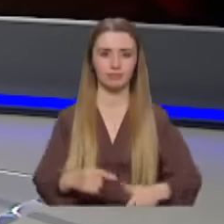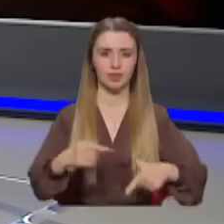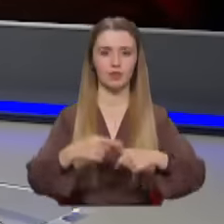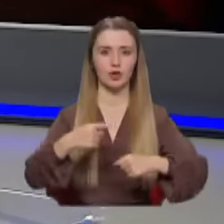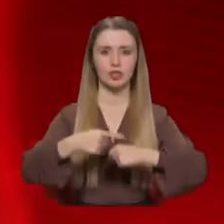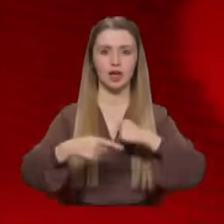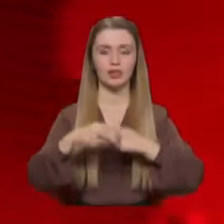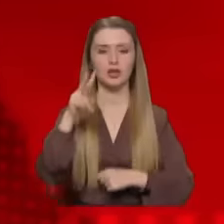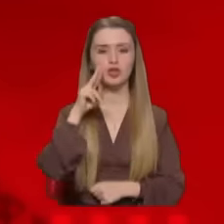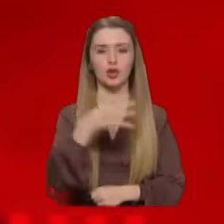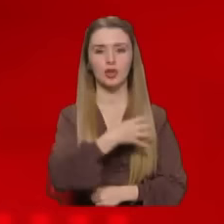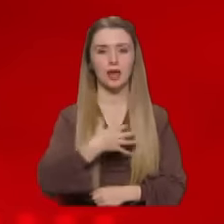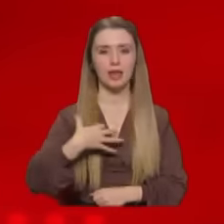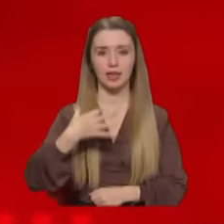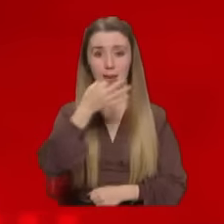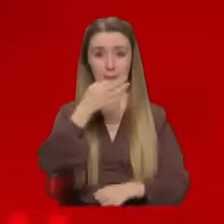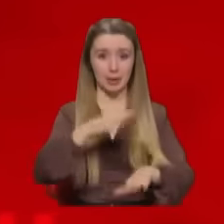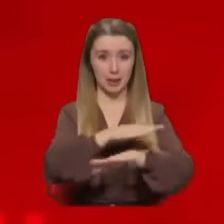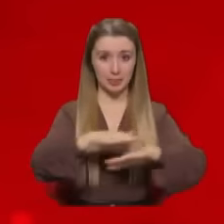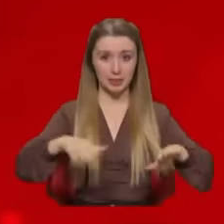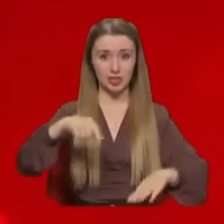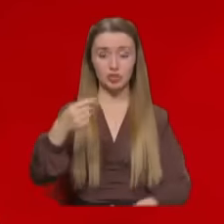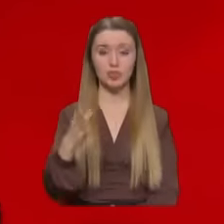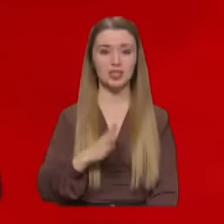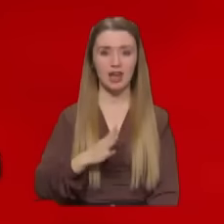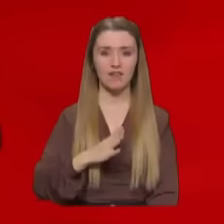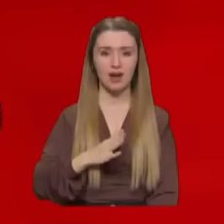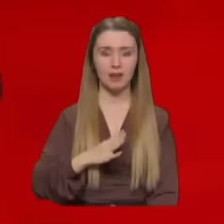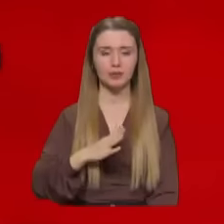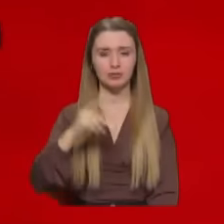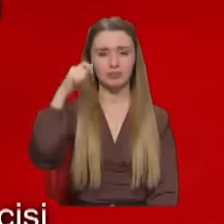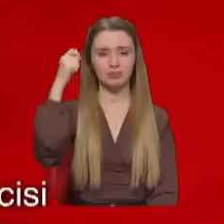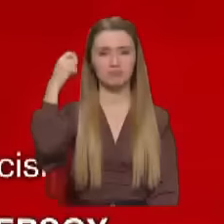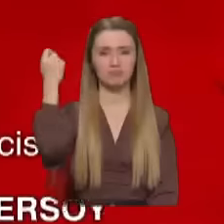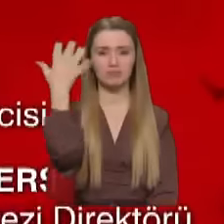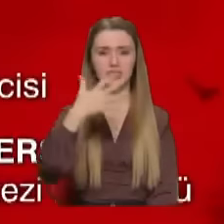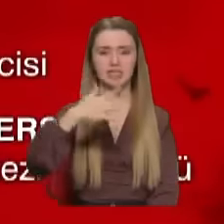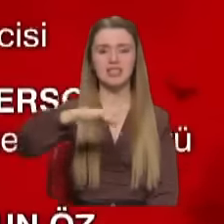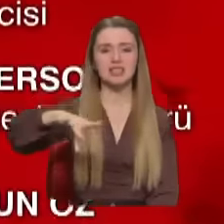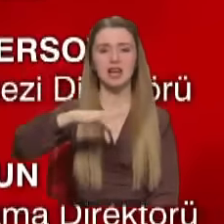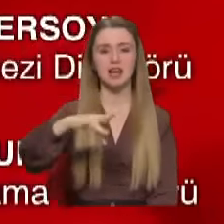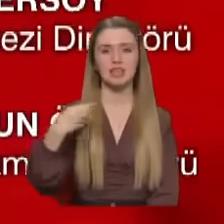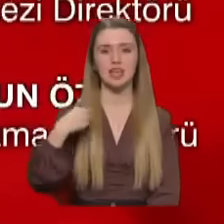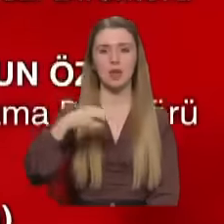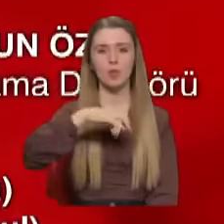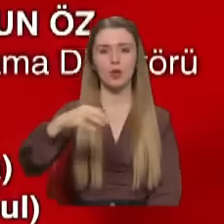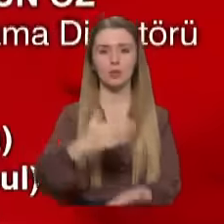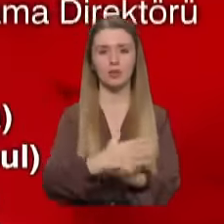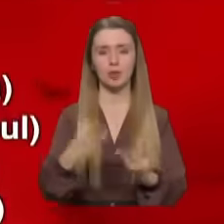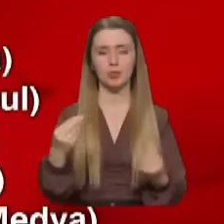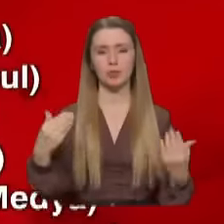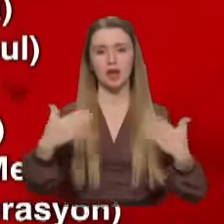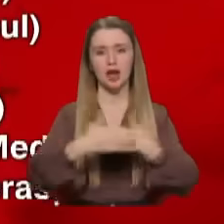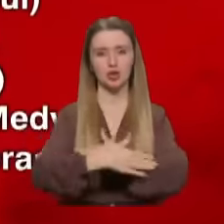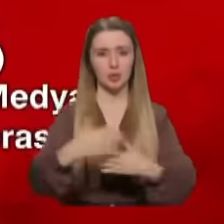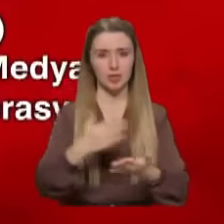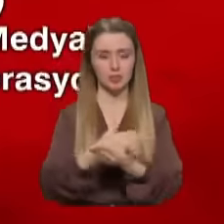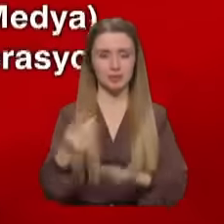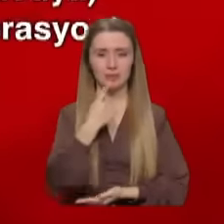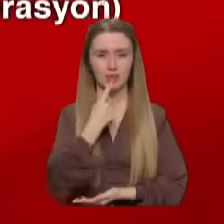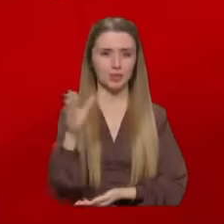Efendim Fox hafta sonu ana haber bültenini burada noktalıyoruz. Fox'ta yeni dizimiz Kopuk yeni bölümüyle devam edecek. İyi bir akşam geçirmenizi